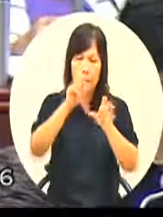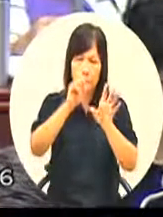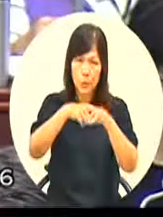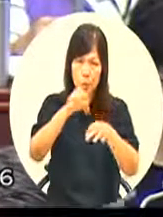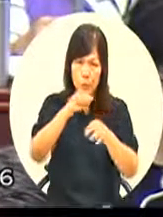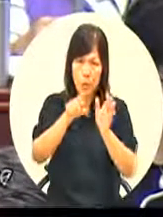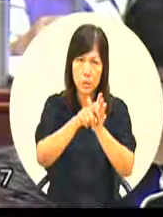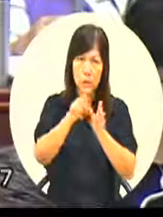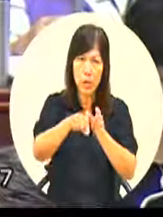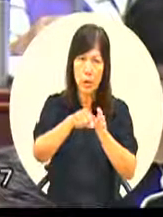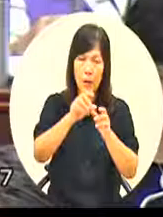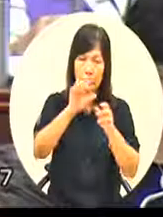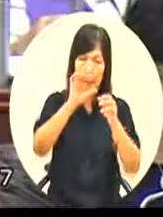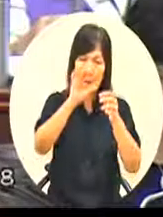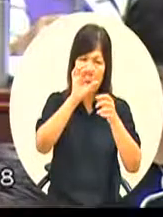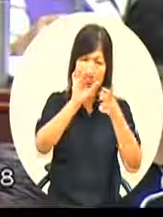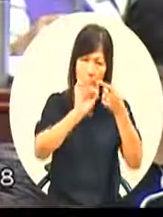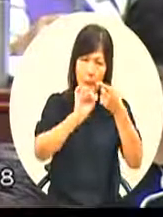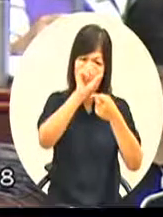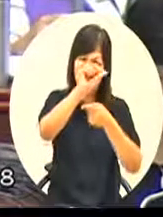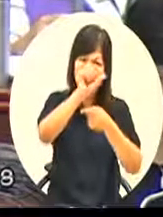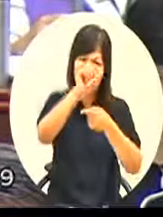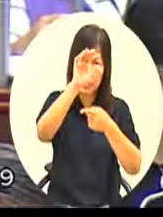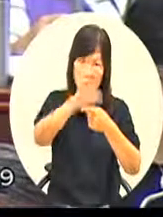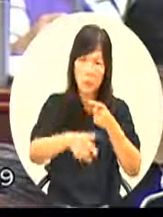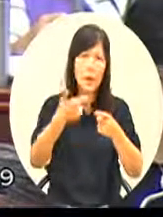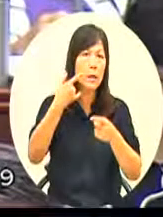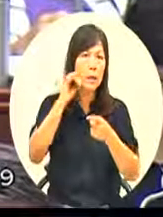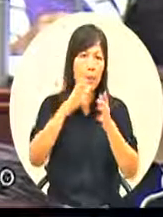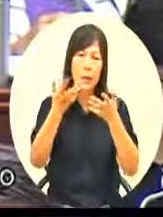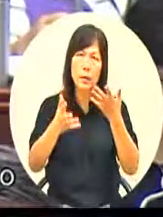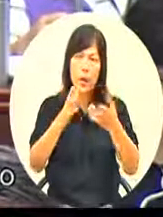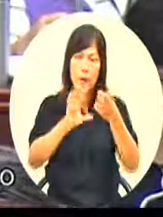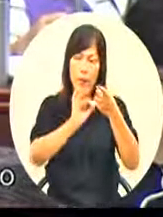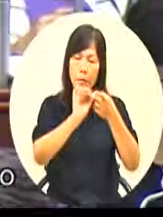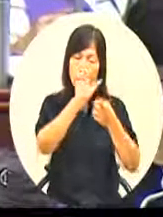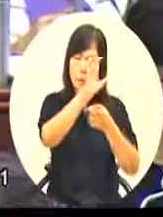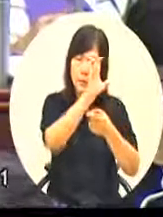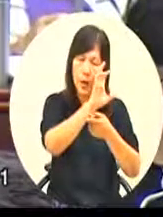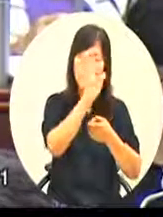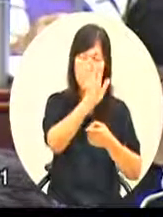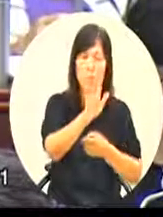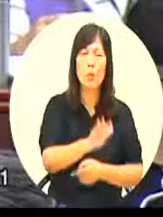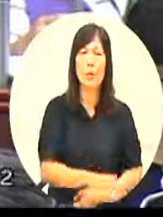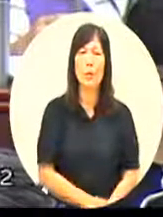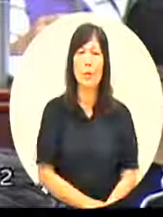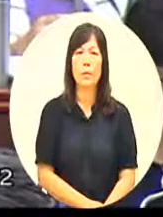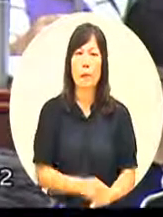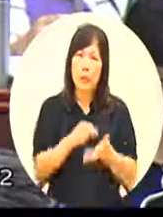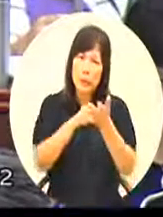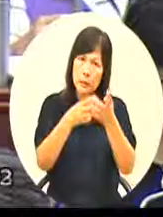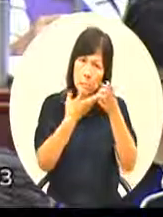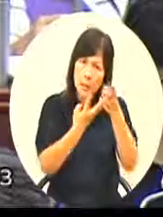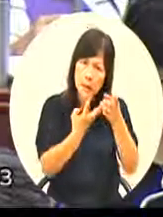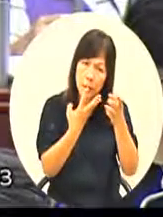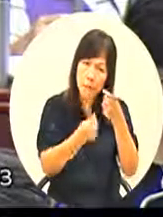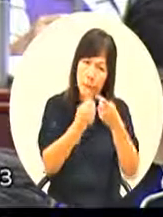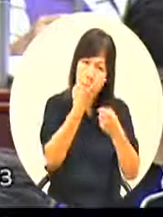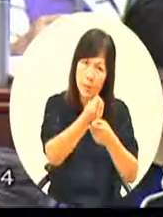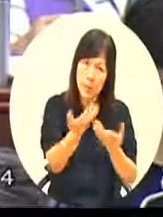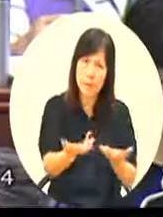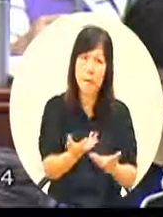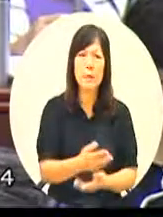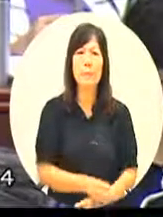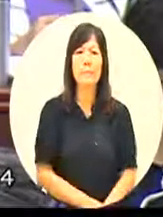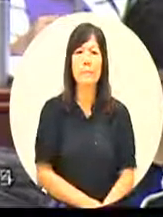5%以下的家长，其实占了将近80%左右。 那申请的比例呢？ 申请